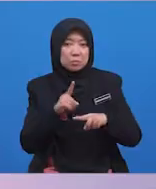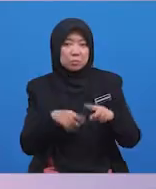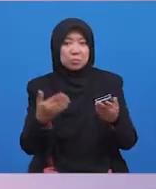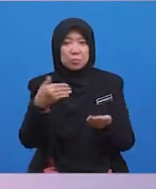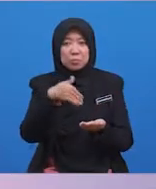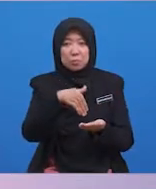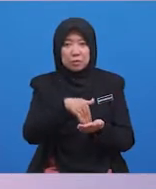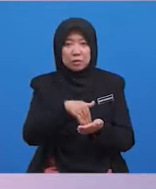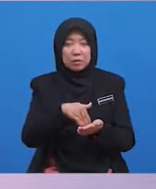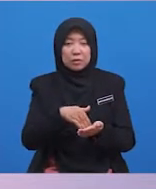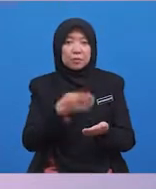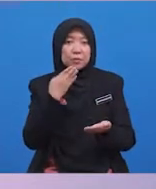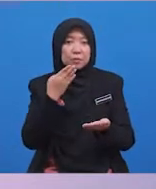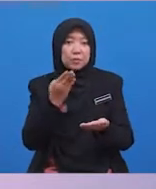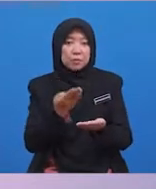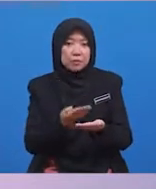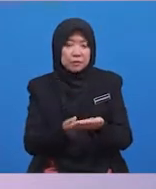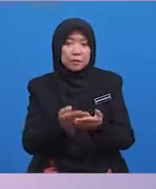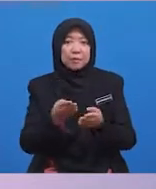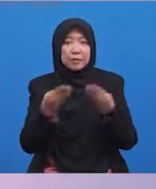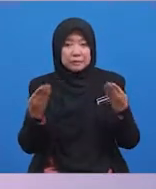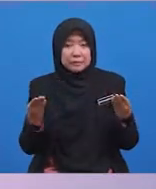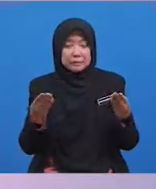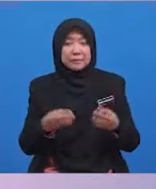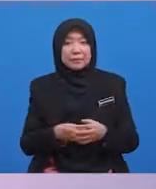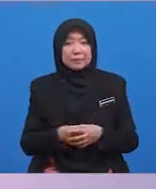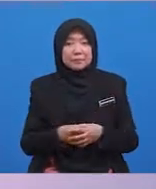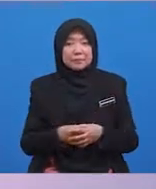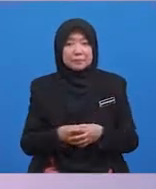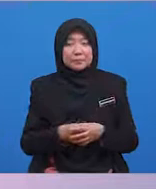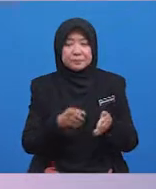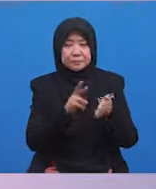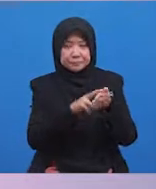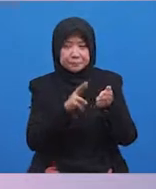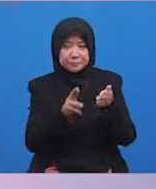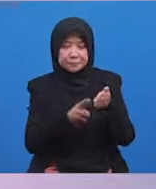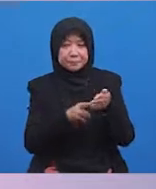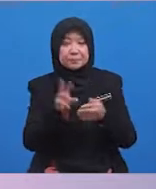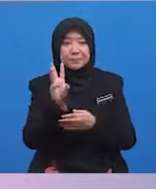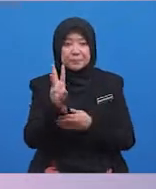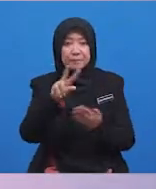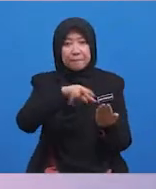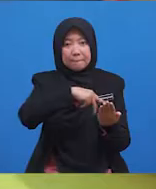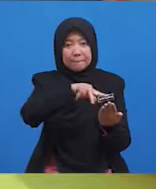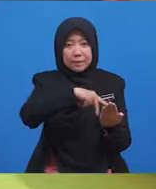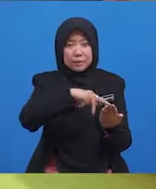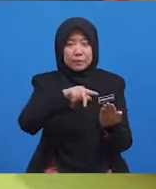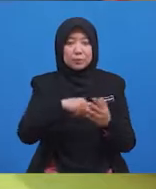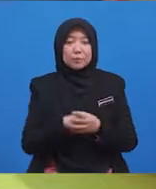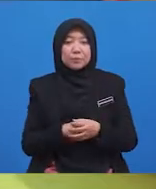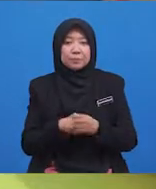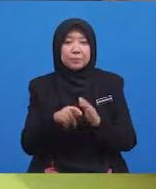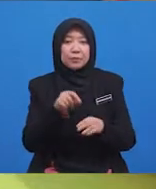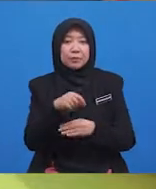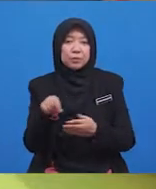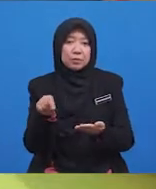Seterusnya, nilai berbudi bahasa. Nilai ini dapat dilihat pada rangkap keenam pantun.